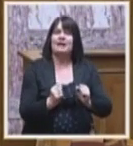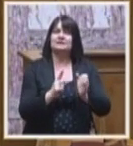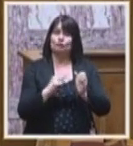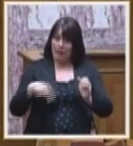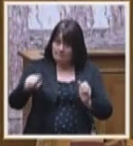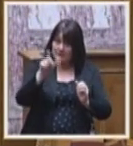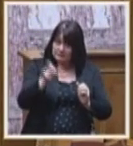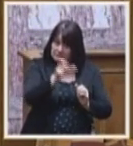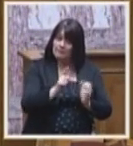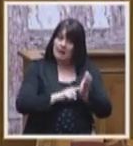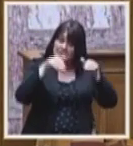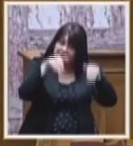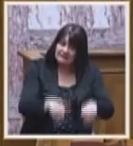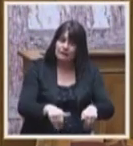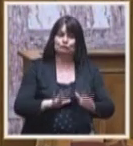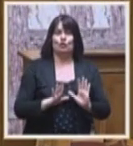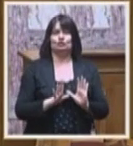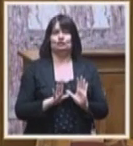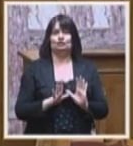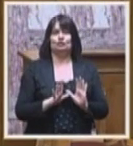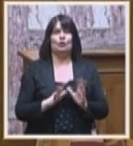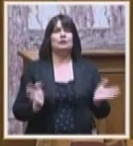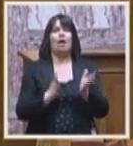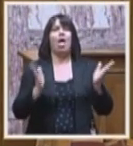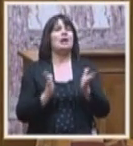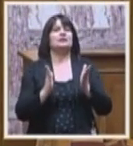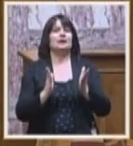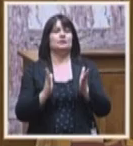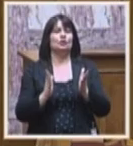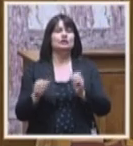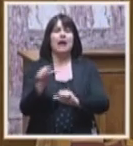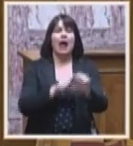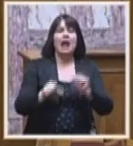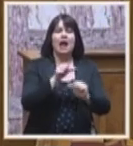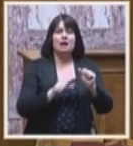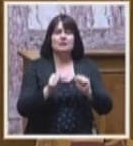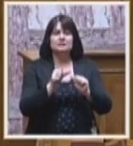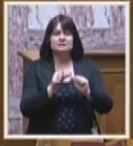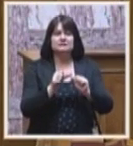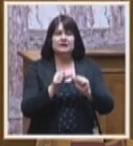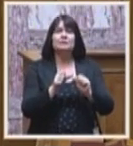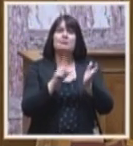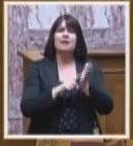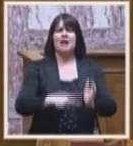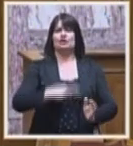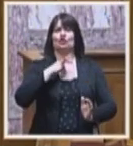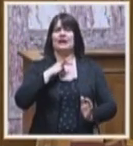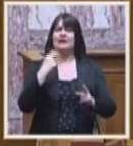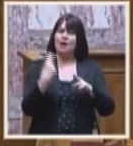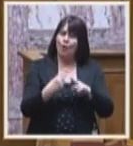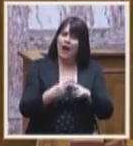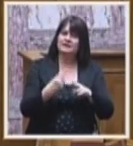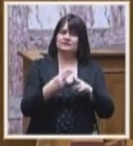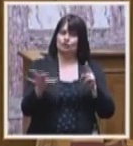σεβόμασταν. Που δεν θα άλλαζαν με κάθε κυβερνητική αλλαγή, όπως της αξιοκρατίας.